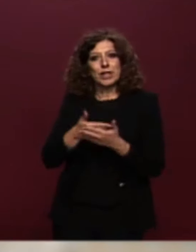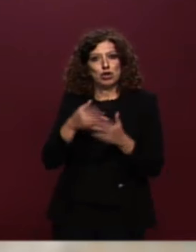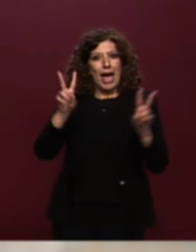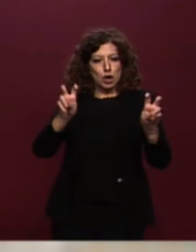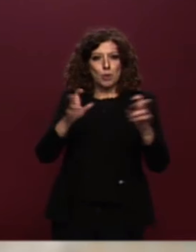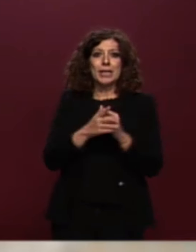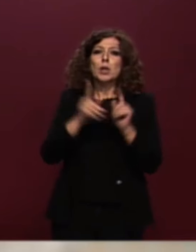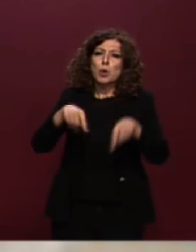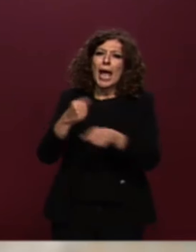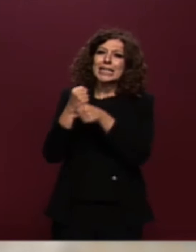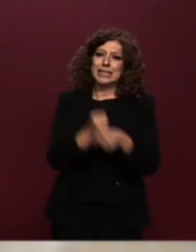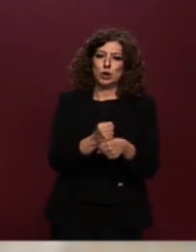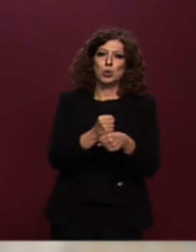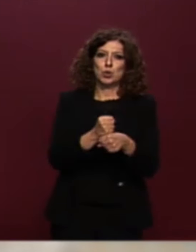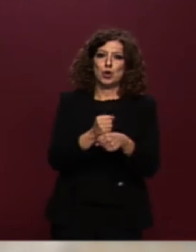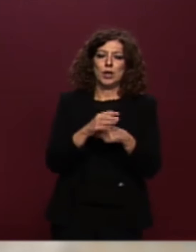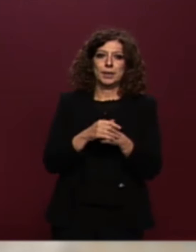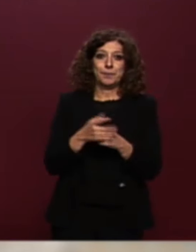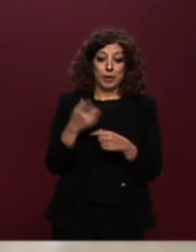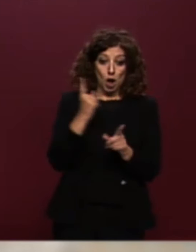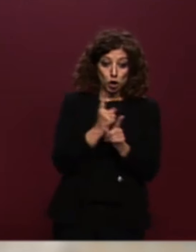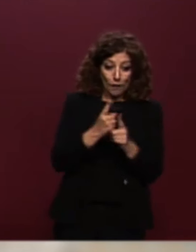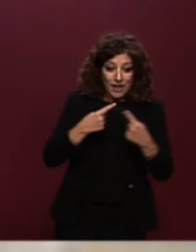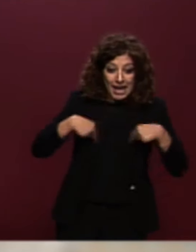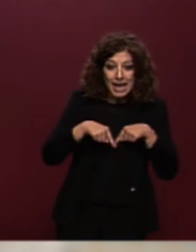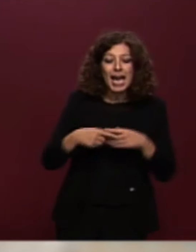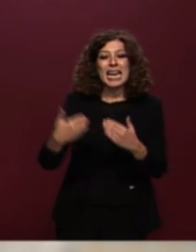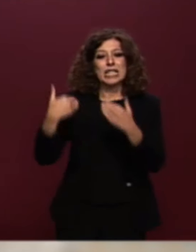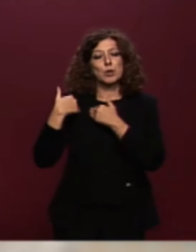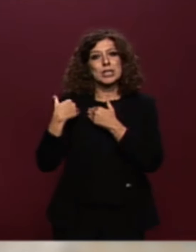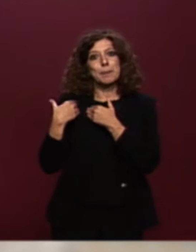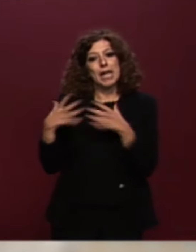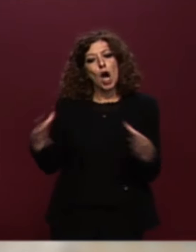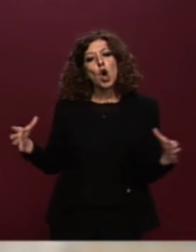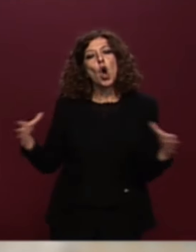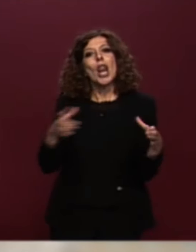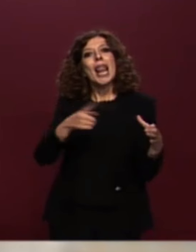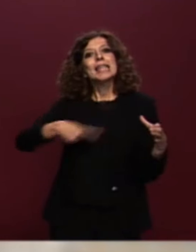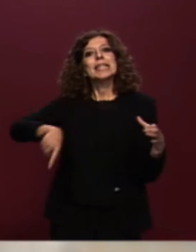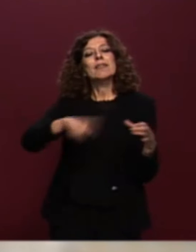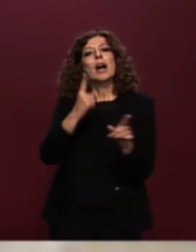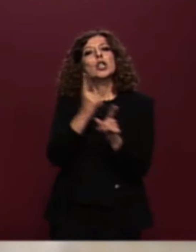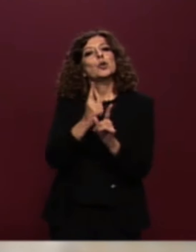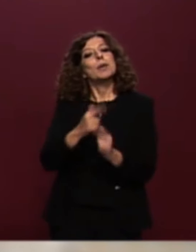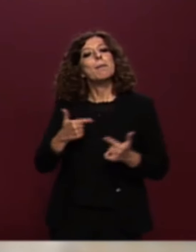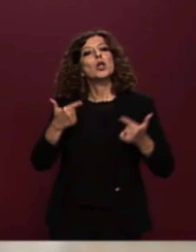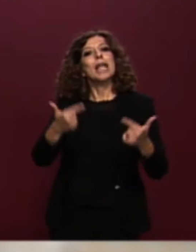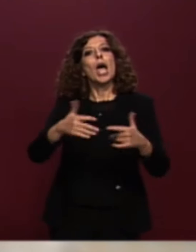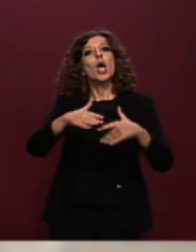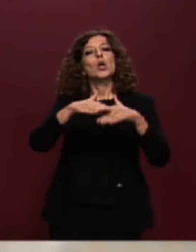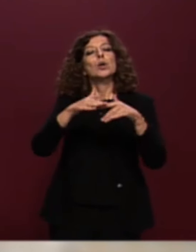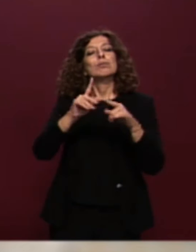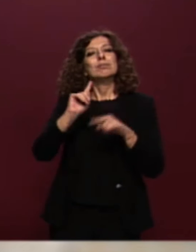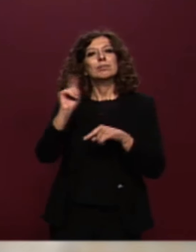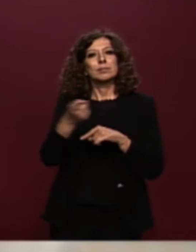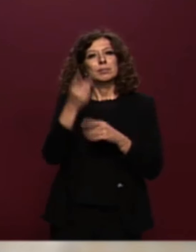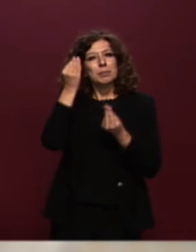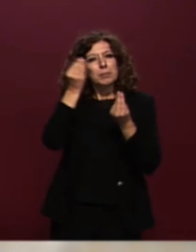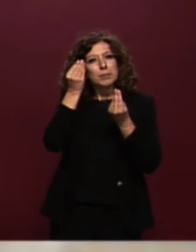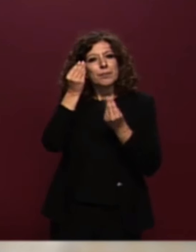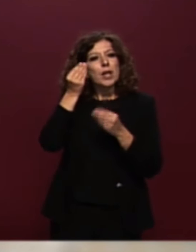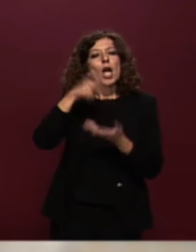nostro dovere, dunque, nostra responsabilità collettiva, fare di tutto per garantire che nessuno, dico nessuno, debba temere